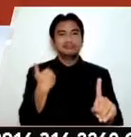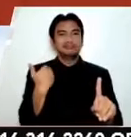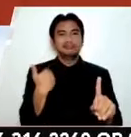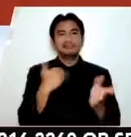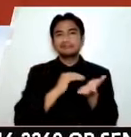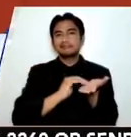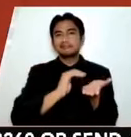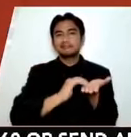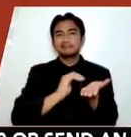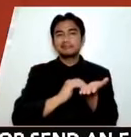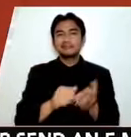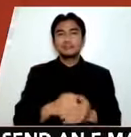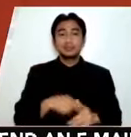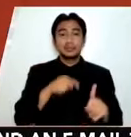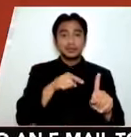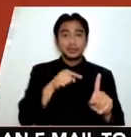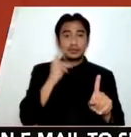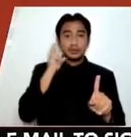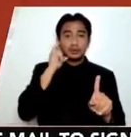si Duterte.